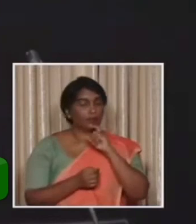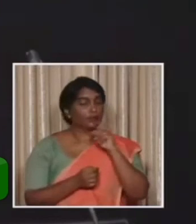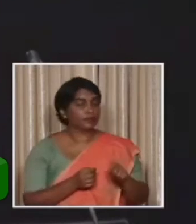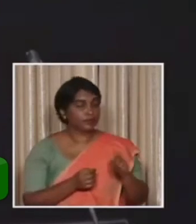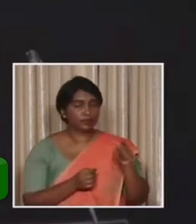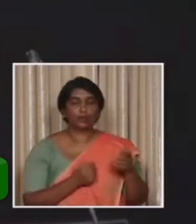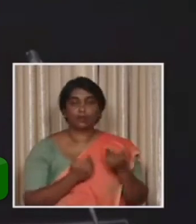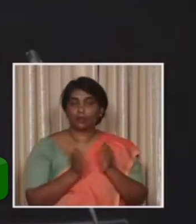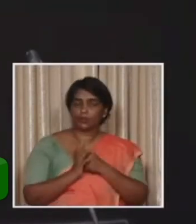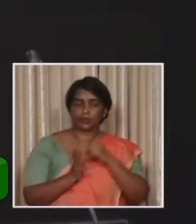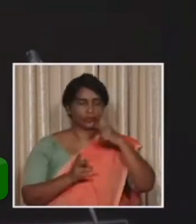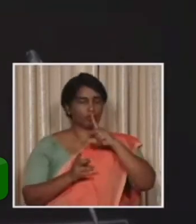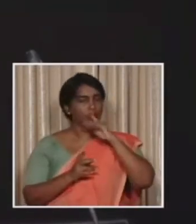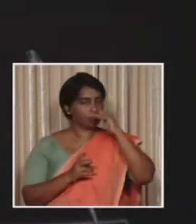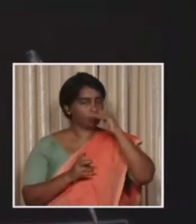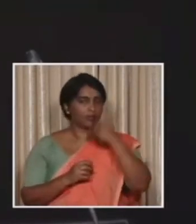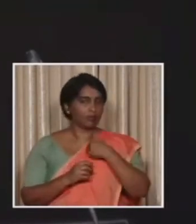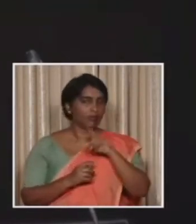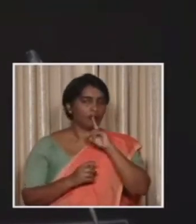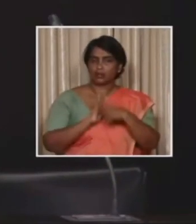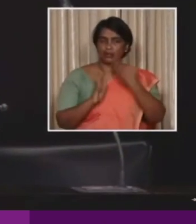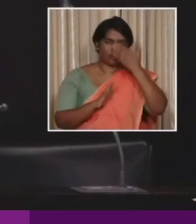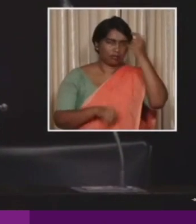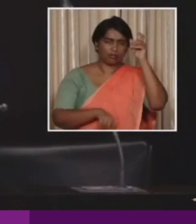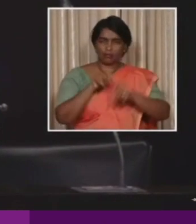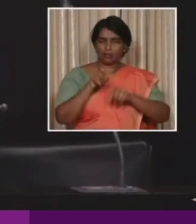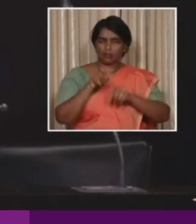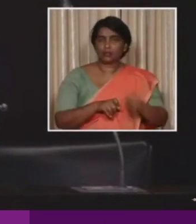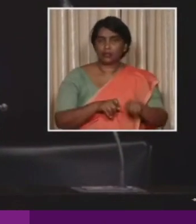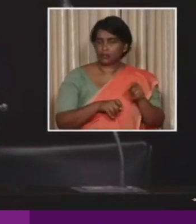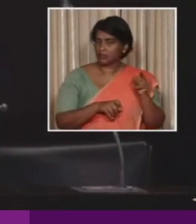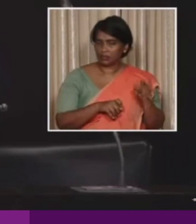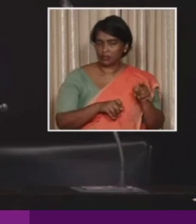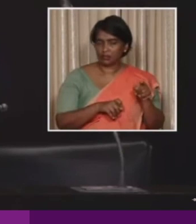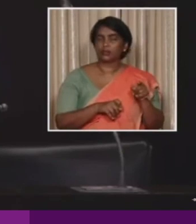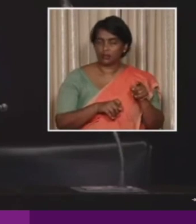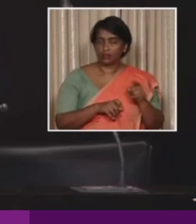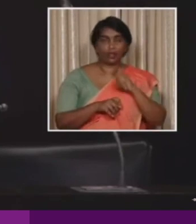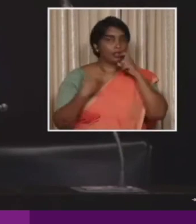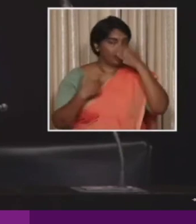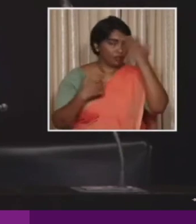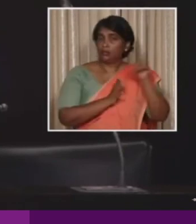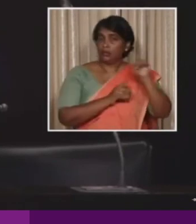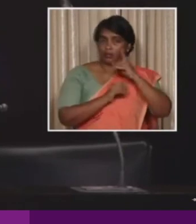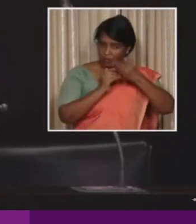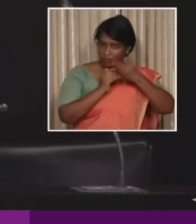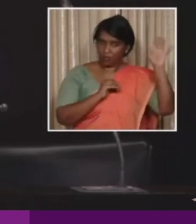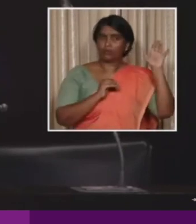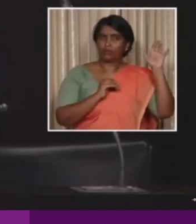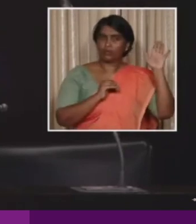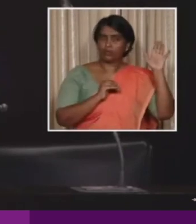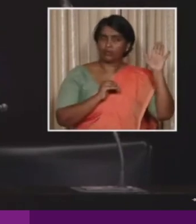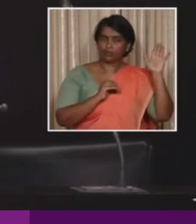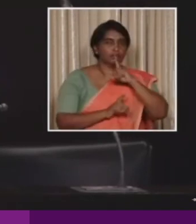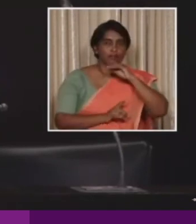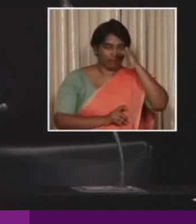தன்னுடைய செயல்பாட்டை அங்கு செய்ய முடியாது. இந்த நாட்டில் இருக்கின்ற தமிழ் நீதிபதிகள், தமிழ் சட்டத்திரணிகள், தமிழ் சட்டமாதிபர்கள் இவர்களை நீங்கள் நீக்கிவிடுங்கள், ஒரே சிங்கள மயமாக